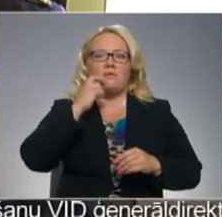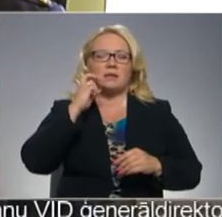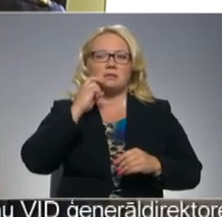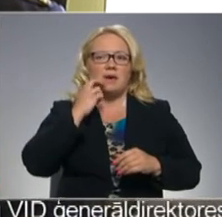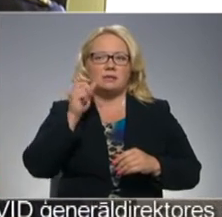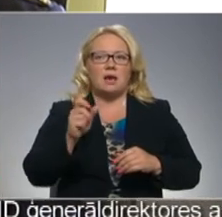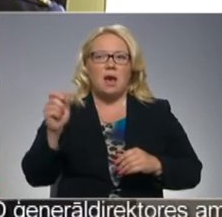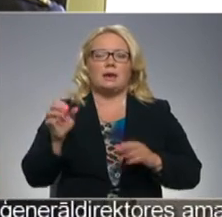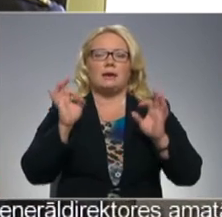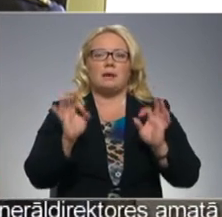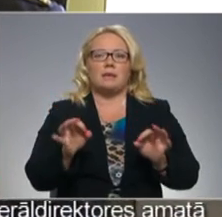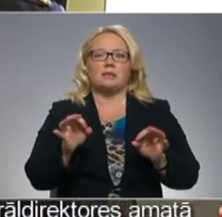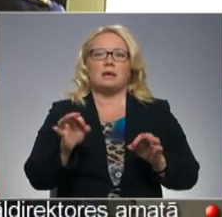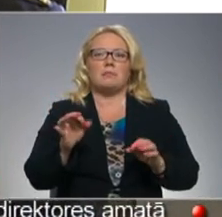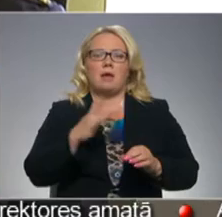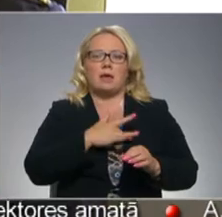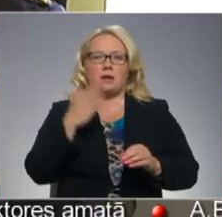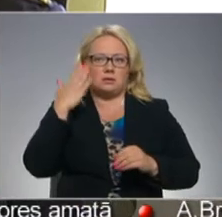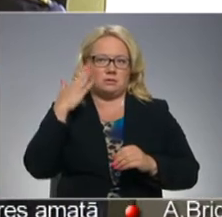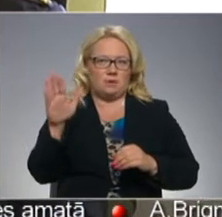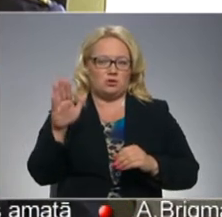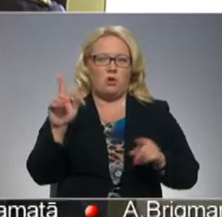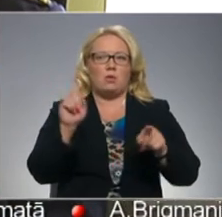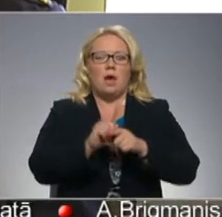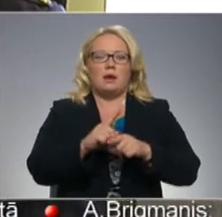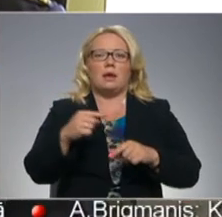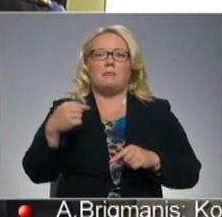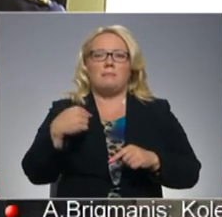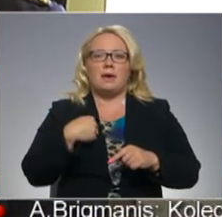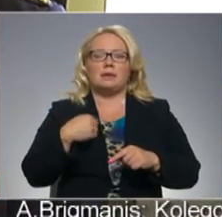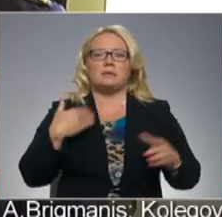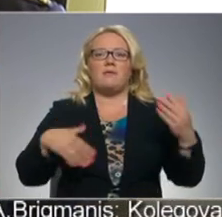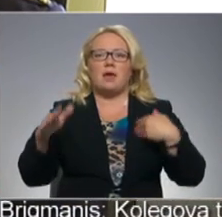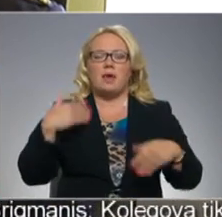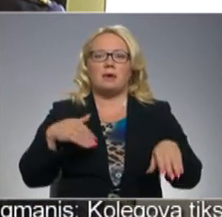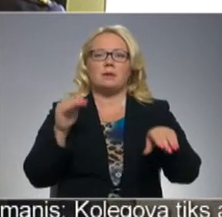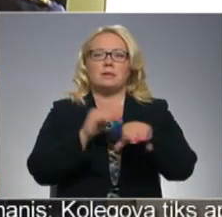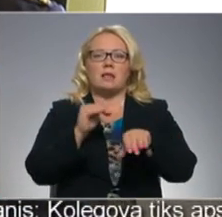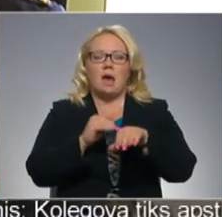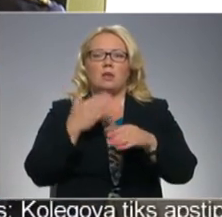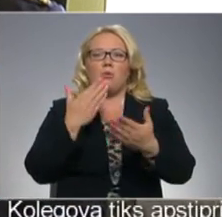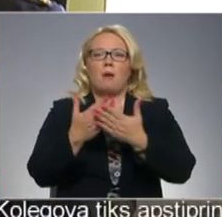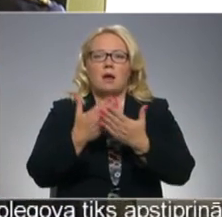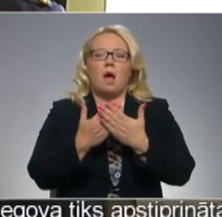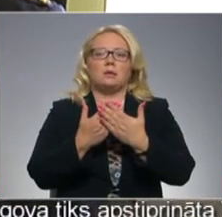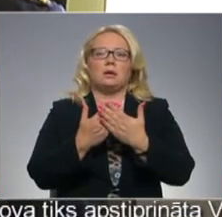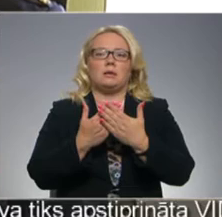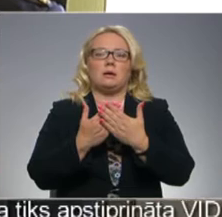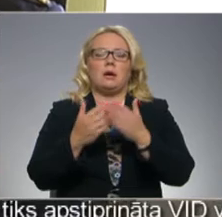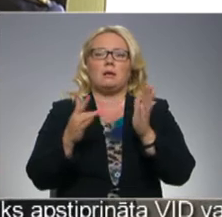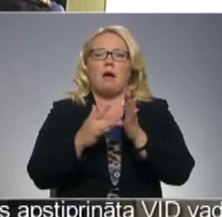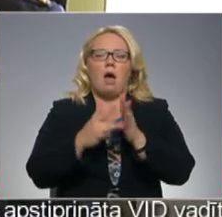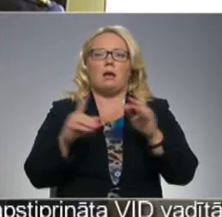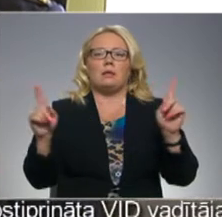īstenībā nu, viņiem tā kā liekas svešs un tāpēc arī mēs tā kā vēlējāmies atgādināt un parādīt, kādi tad